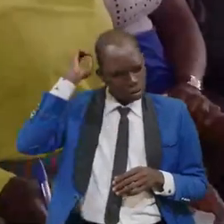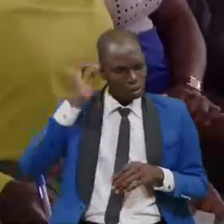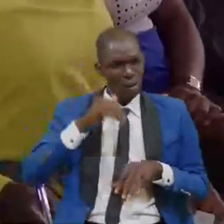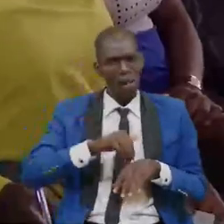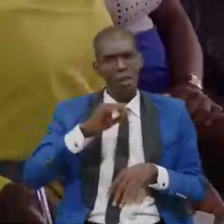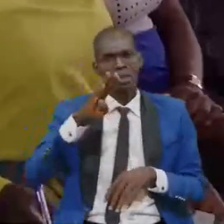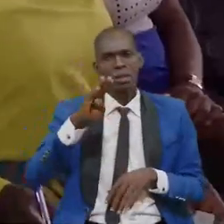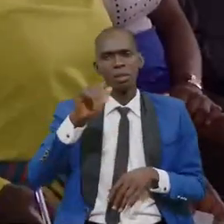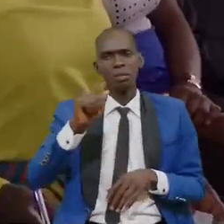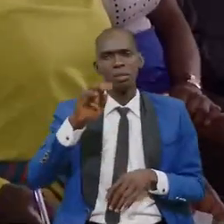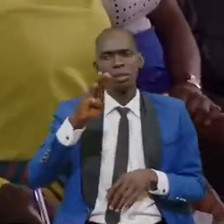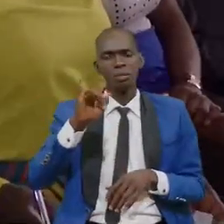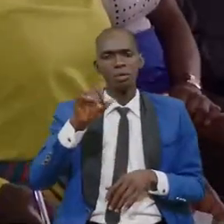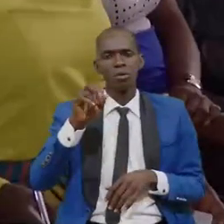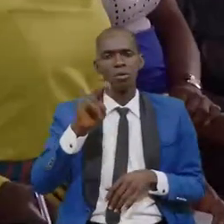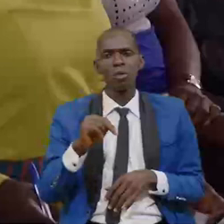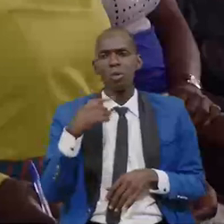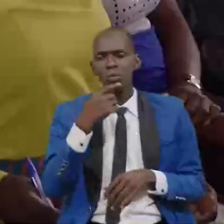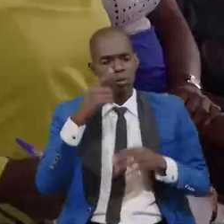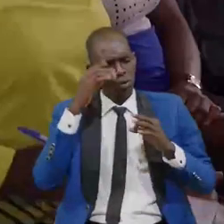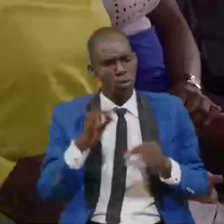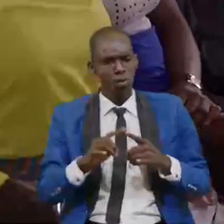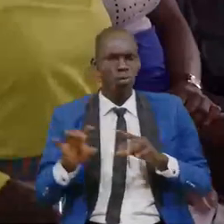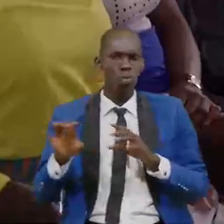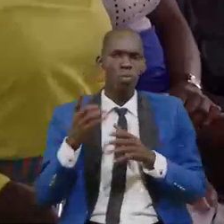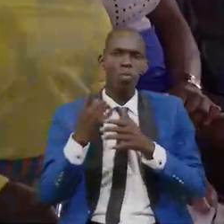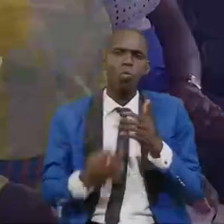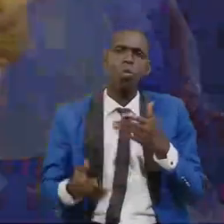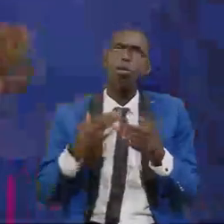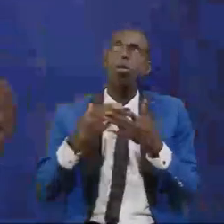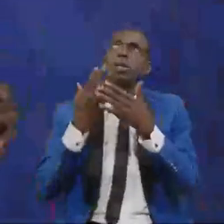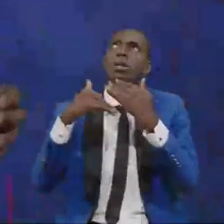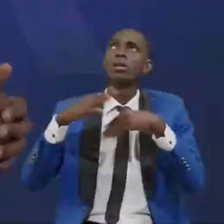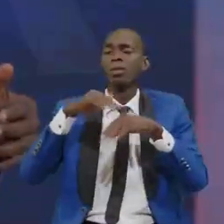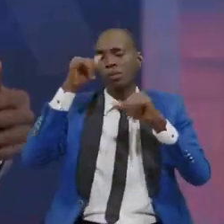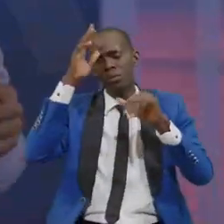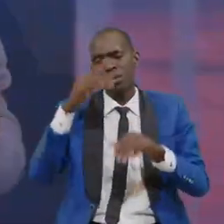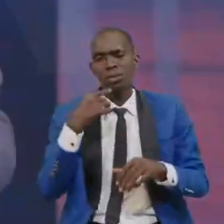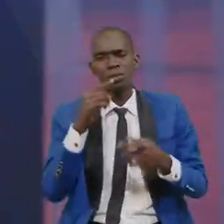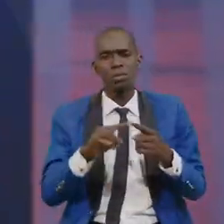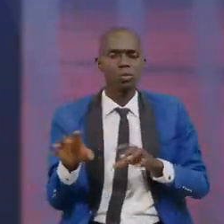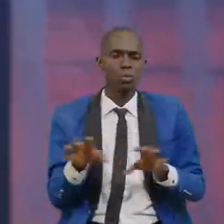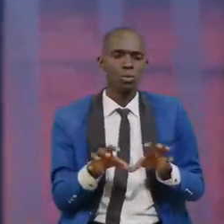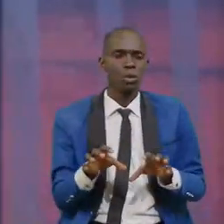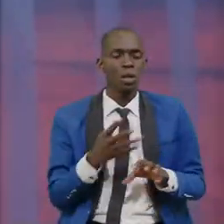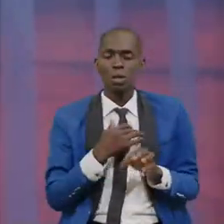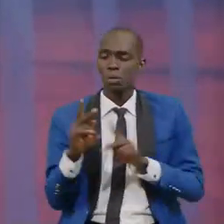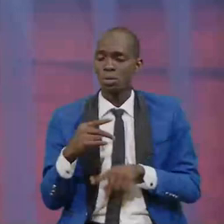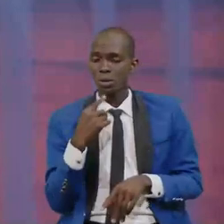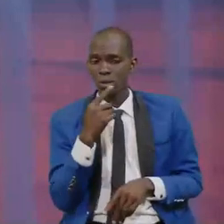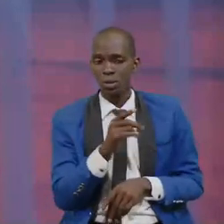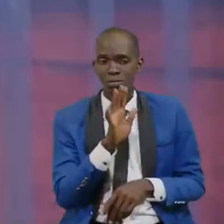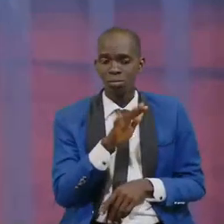il disait et faisait ce que le Père Céleste voulait qu'il le fasse. Et on dit Daniel, il y a une fosse au